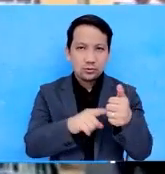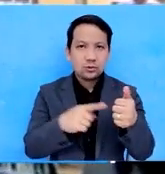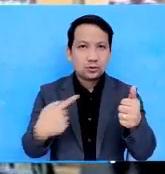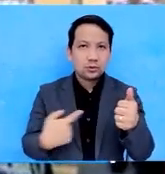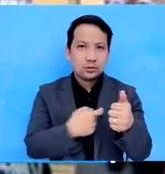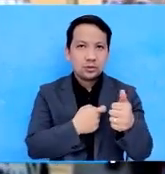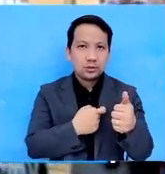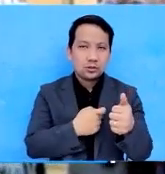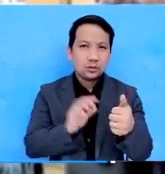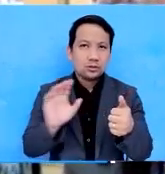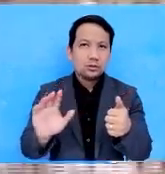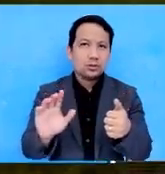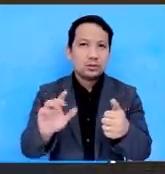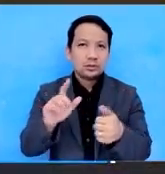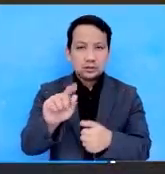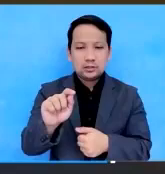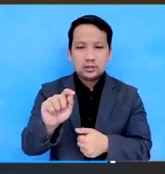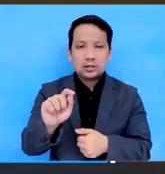naitalang sugatan sa Tagum.